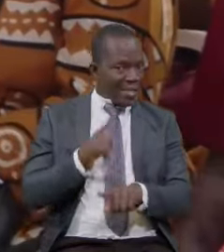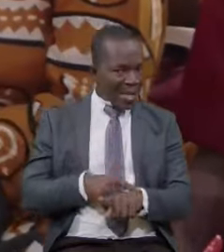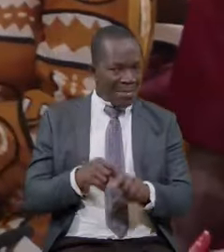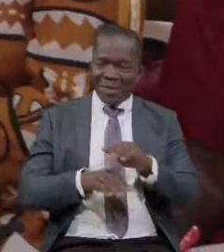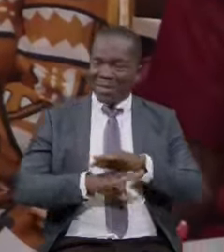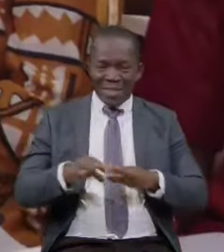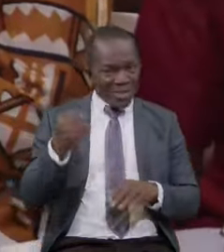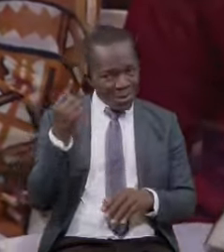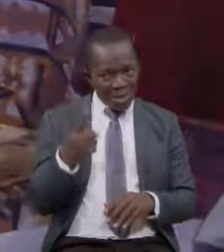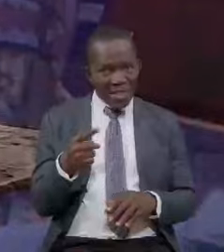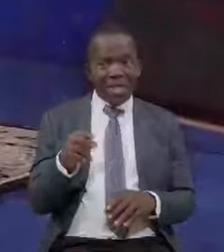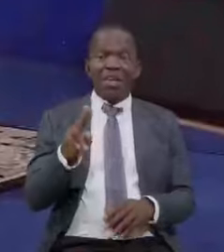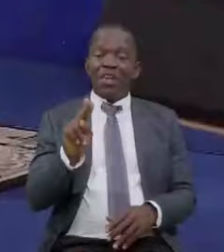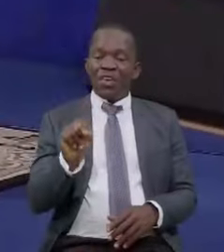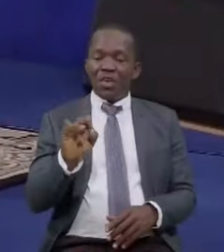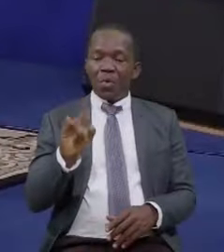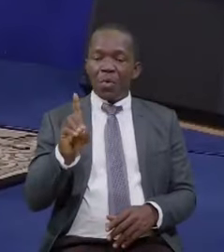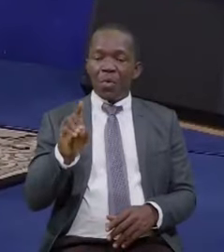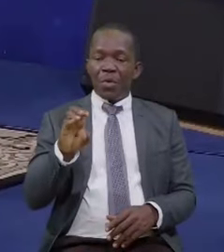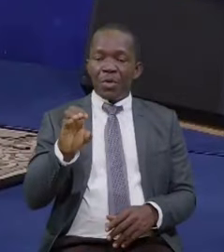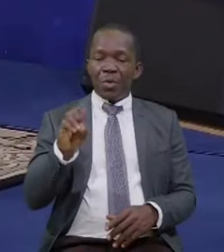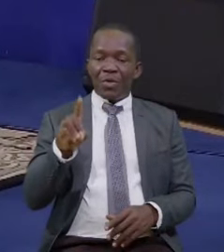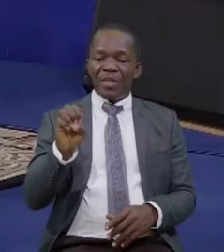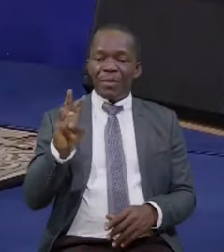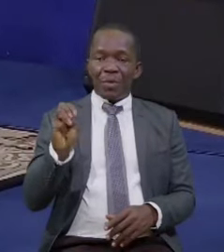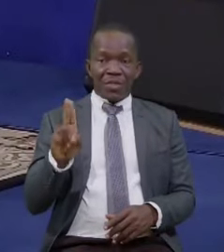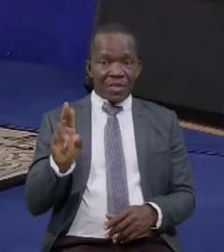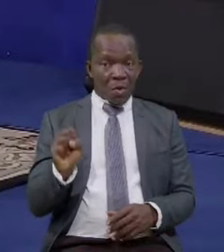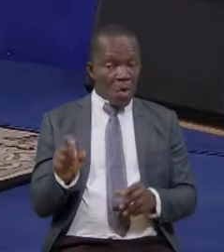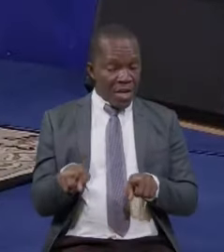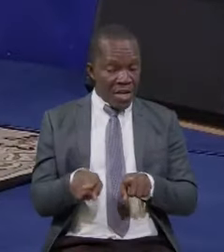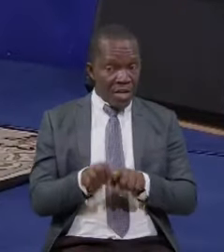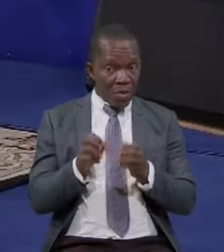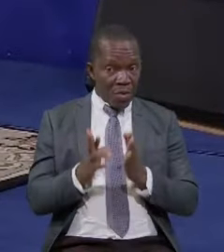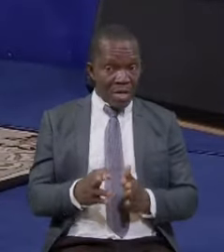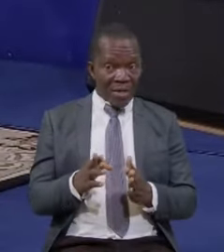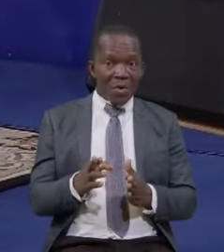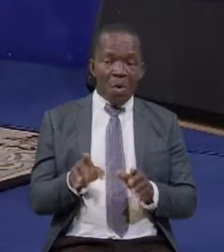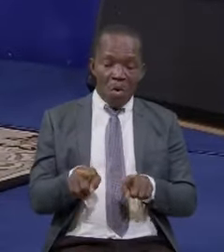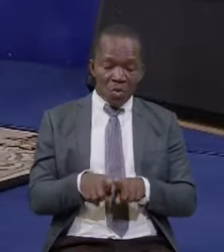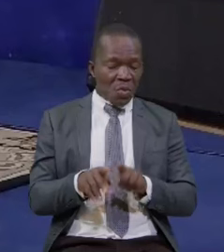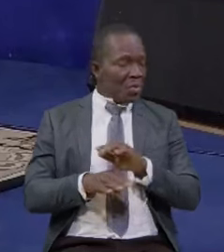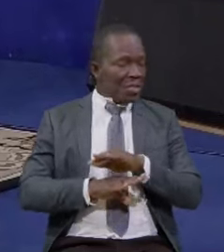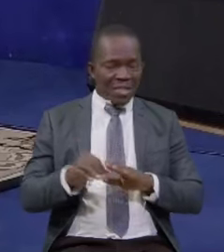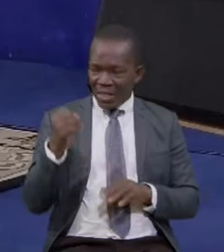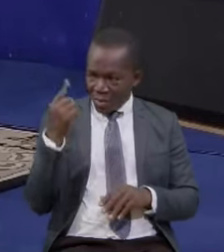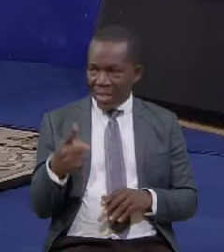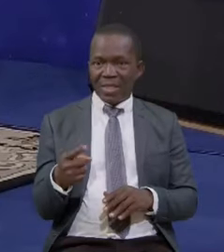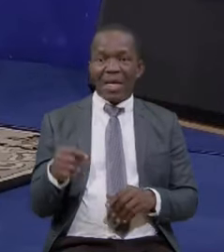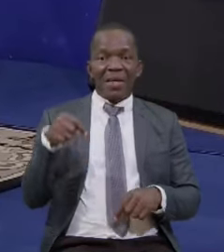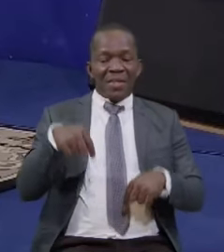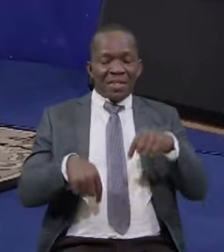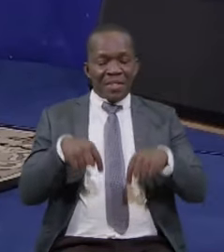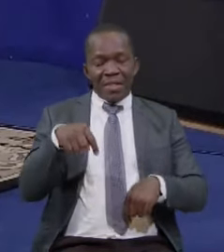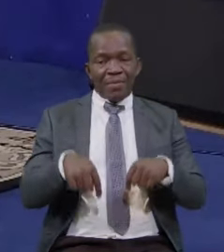compris est-ce que tu es docteur de la loi et tu ne comprends pas les lépreux n'avait pas aussi compris